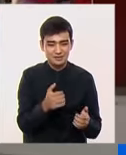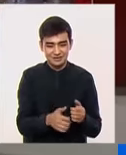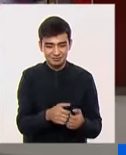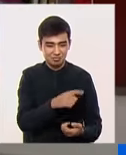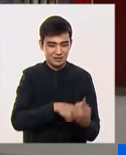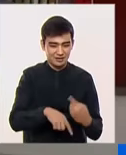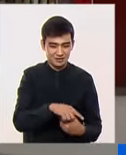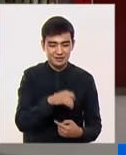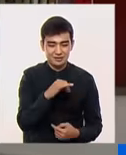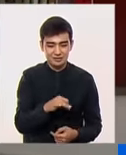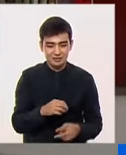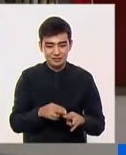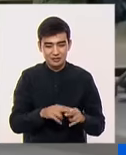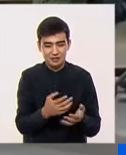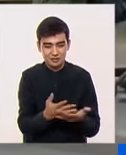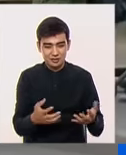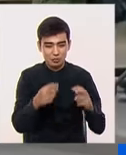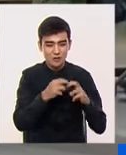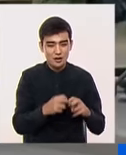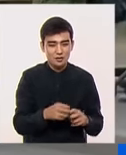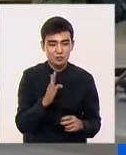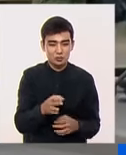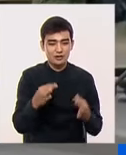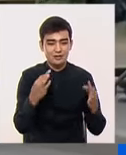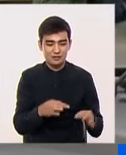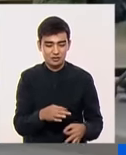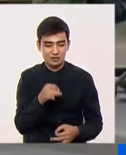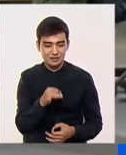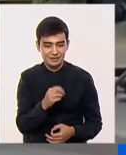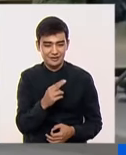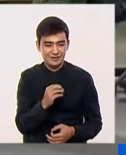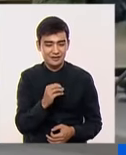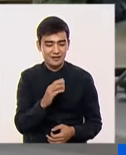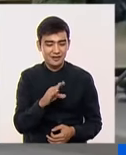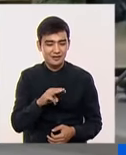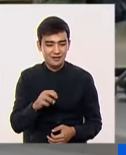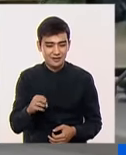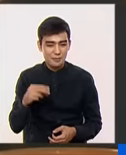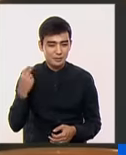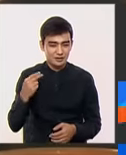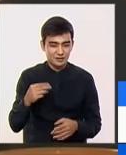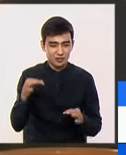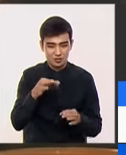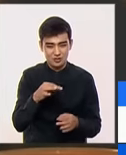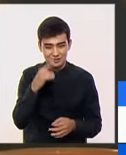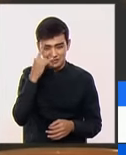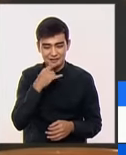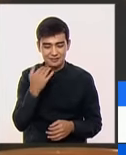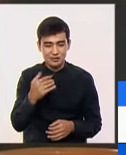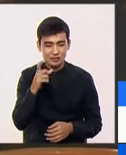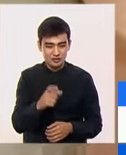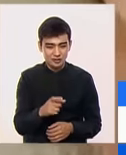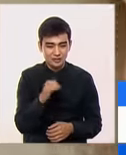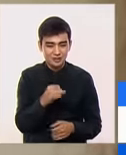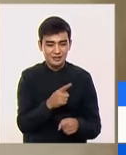предпринимательства при этом некоторые виды проверок будут разрешены светлана романовская президент национальной лиги потребителей казахстана считает что